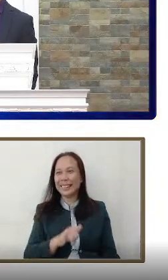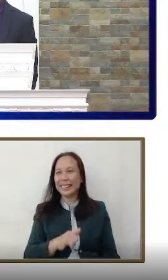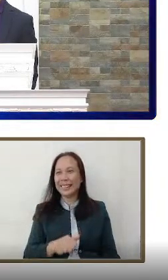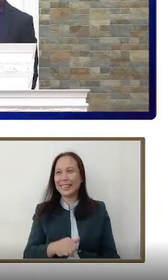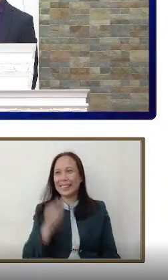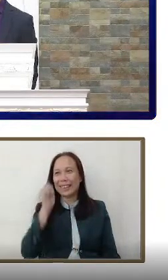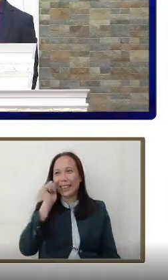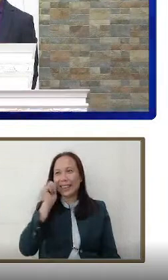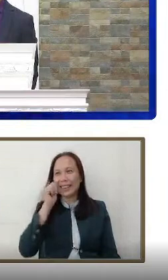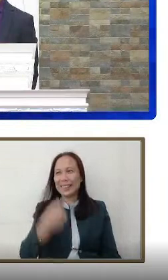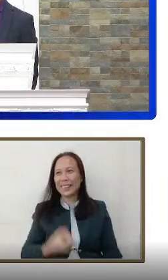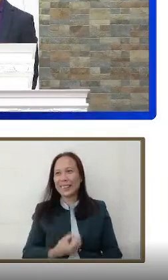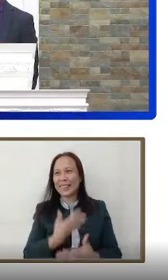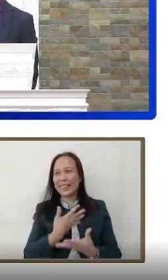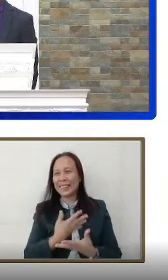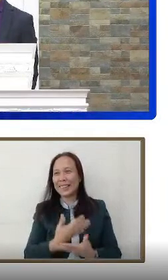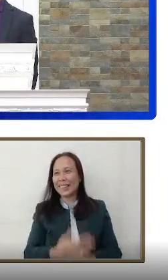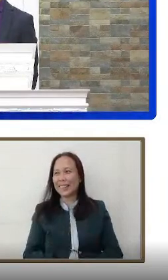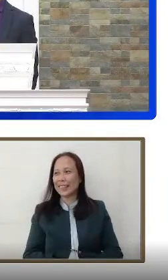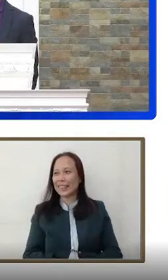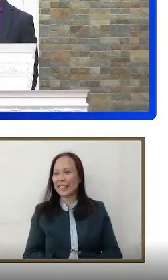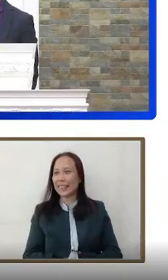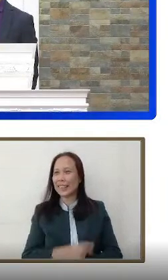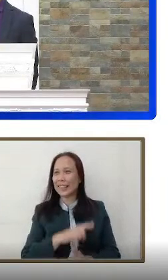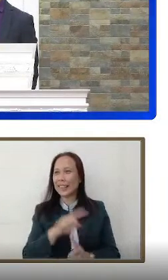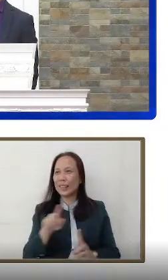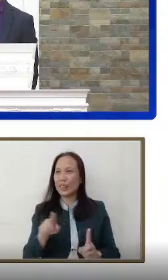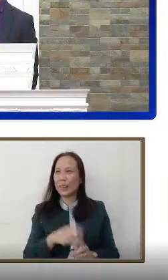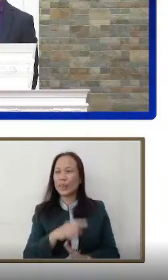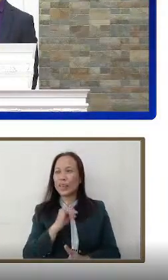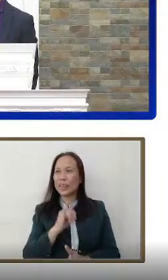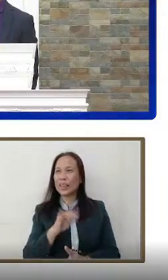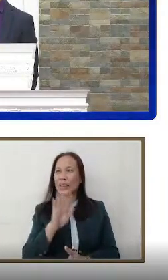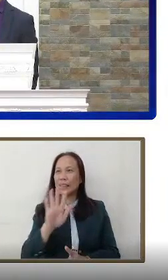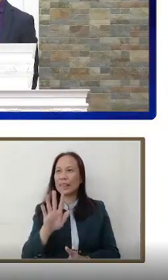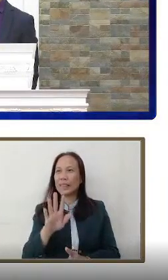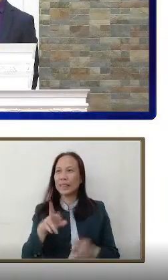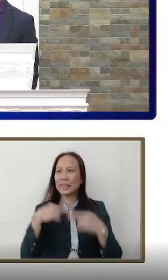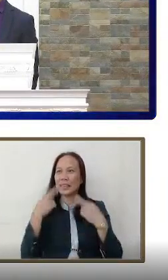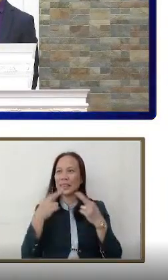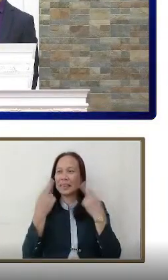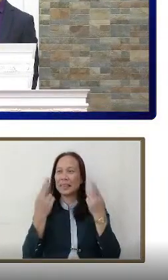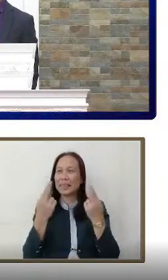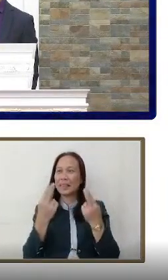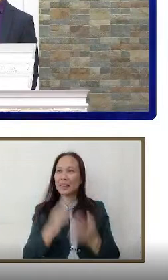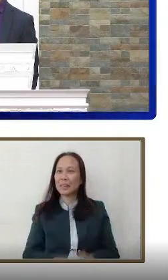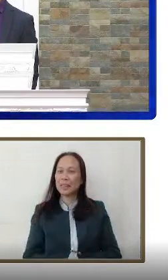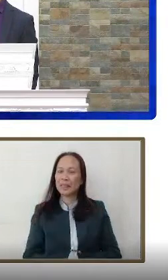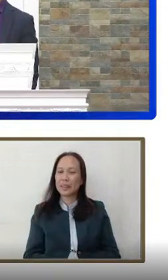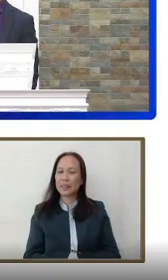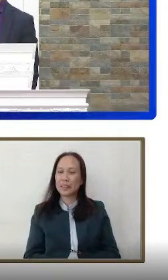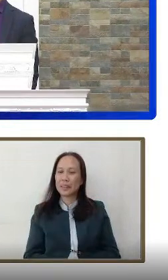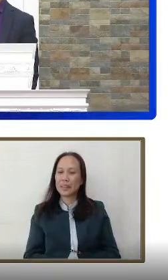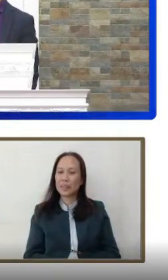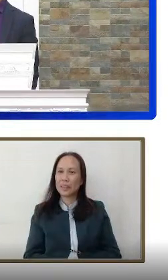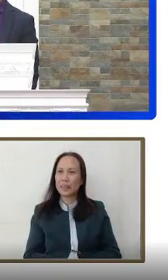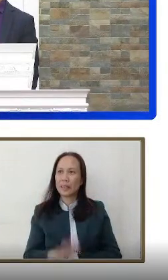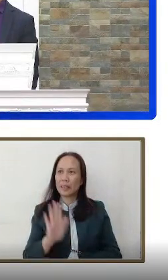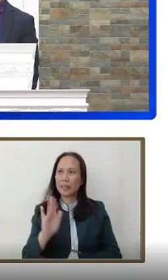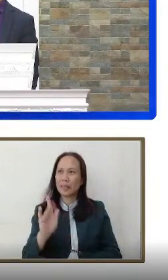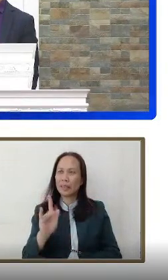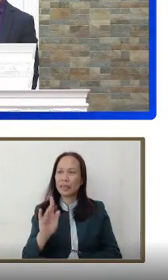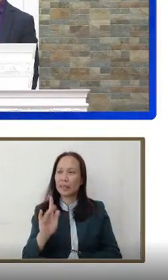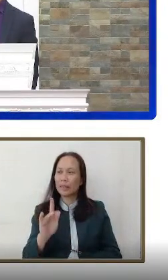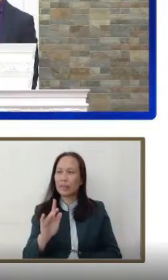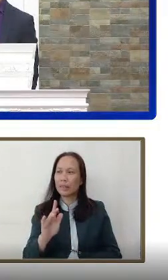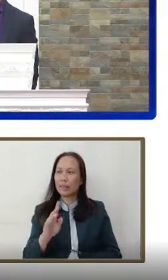Kailan yung revival dyan, Brad? Kailan? 25, sir. 25 min